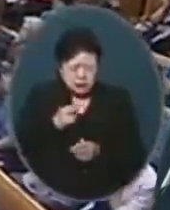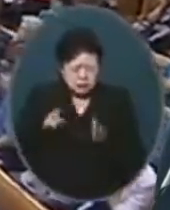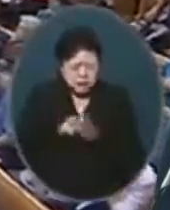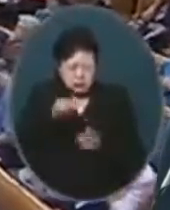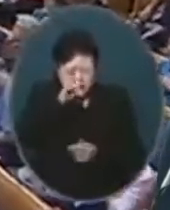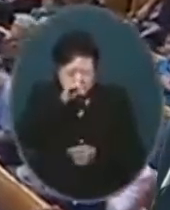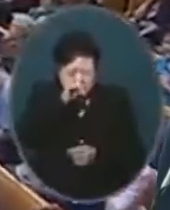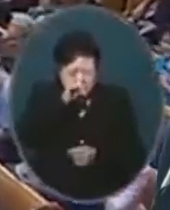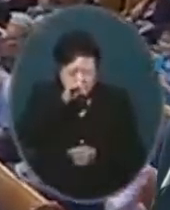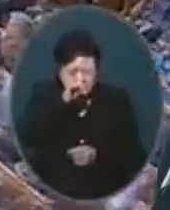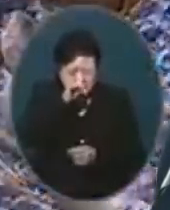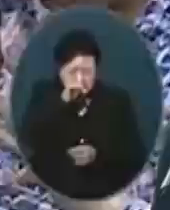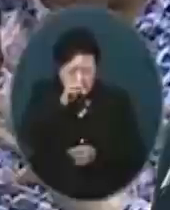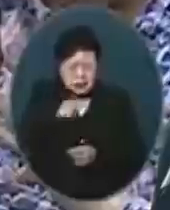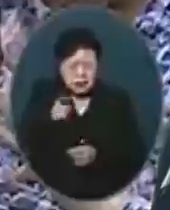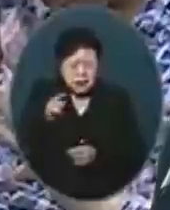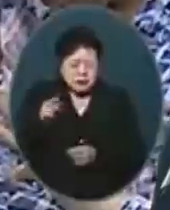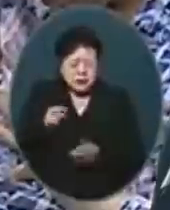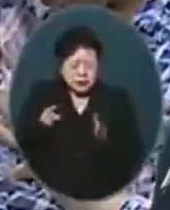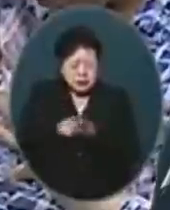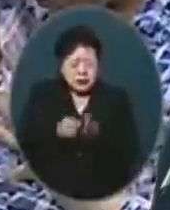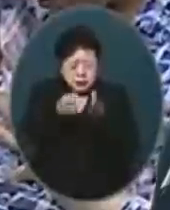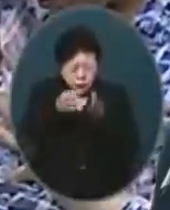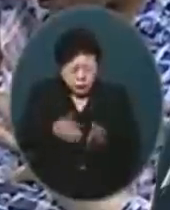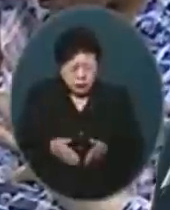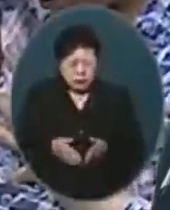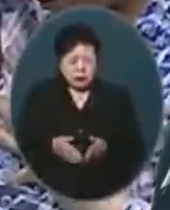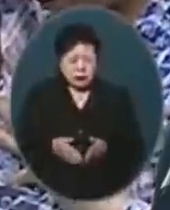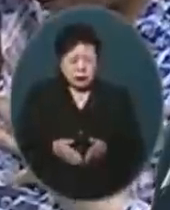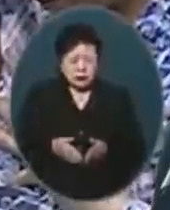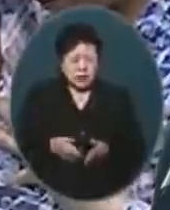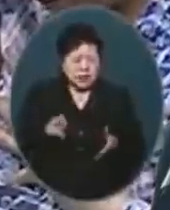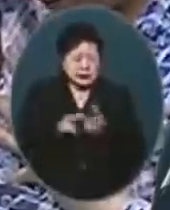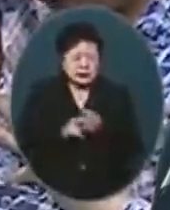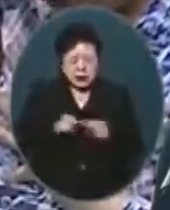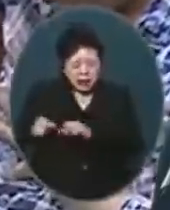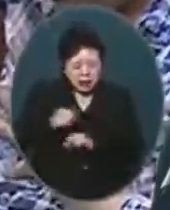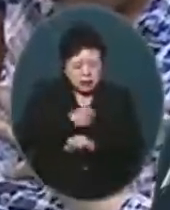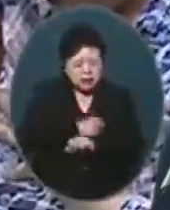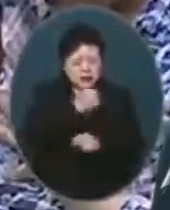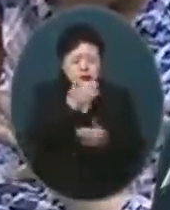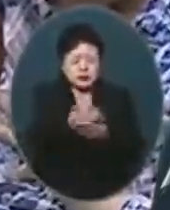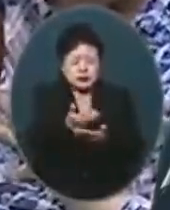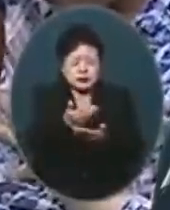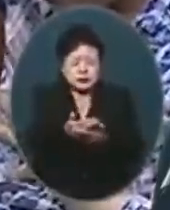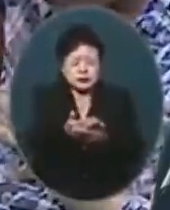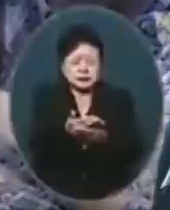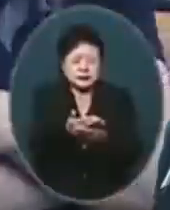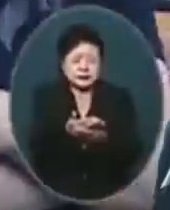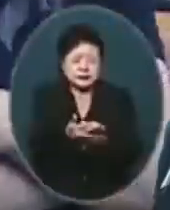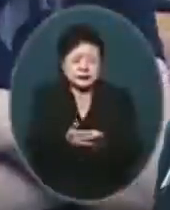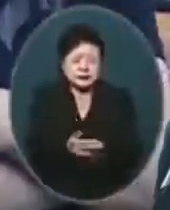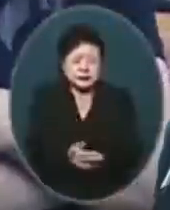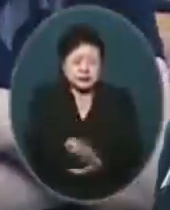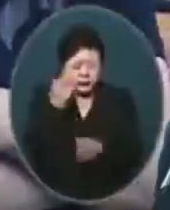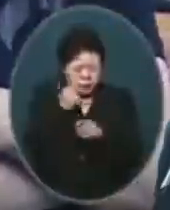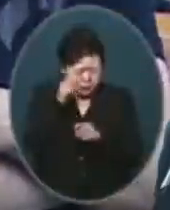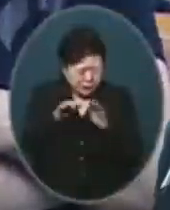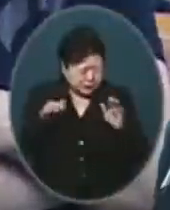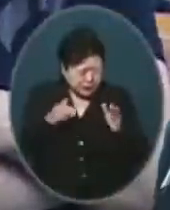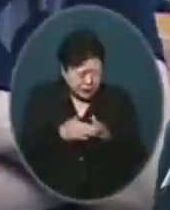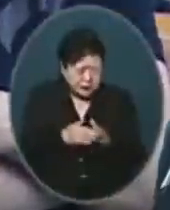것입니다. 그 1% 믿음을 통해서 오늘 기적을 행하여 주시옵소서. 머리부터